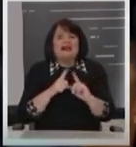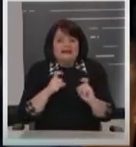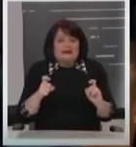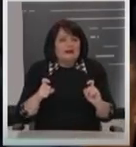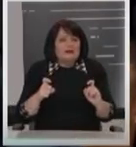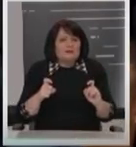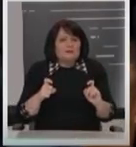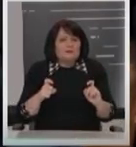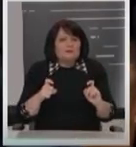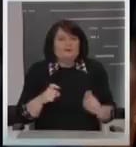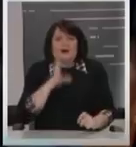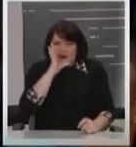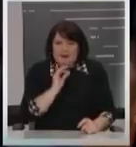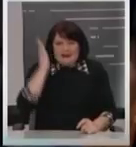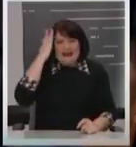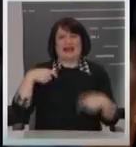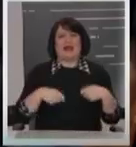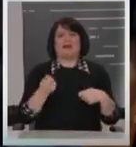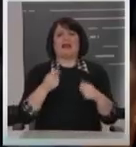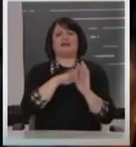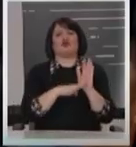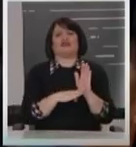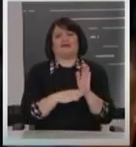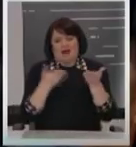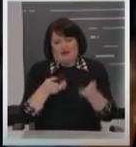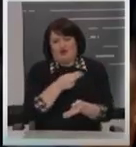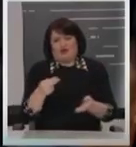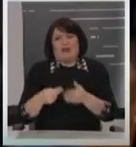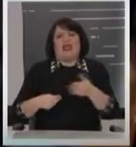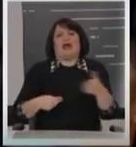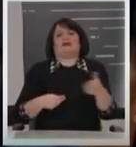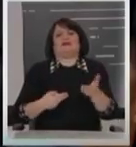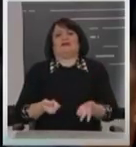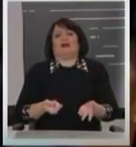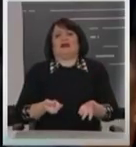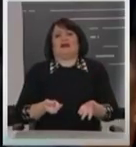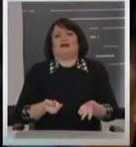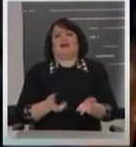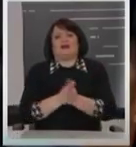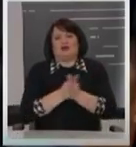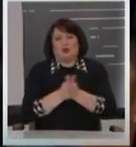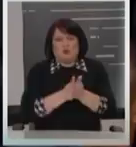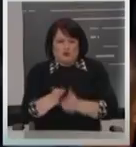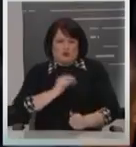ένα στην ουσία καπιταλιστικό και αυτό σύστημα, αφού επίκεντρό του είναι η ύλη, είναι το